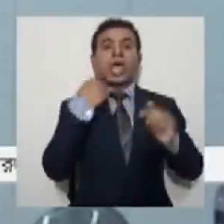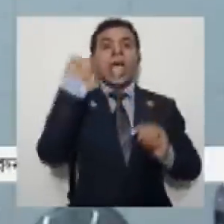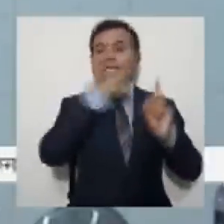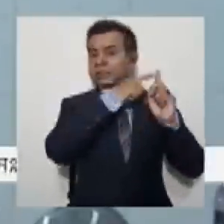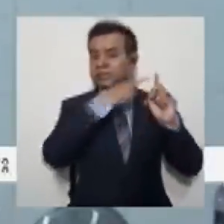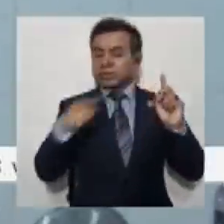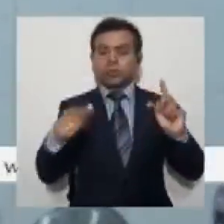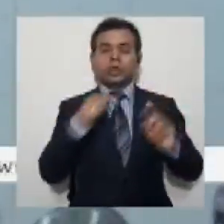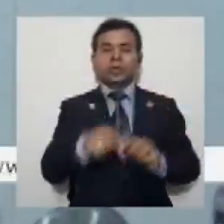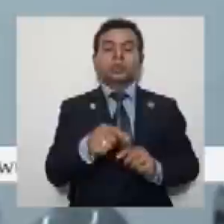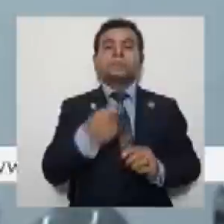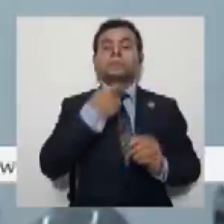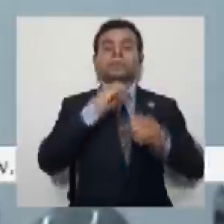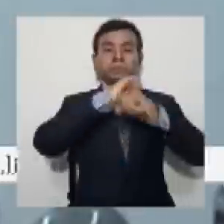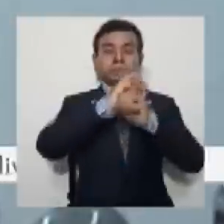বাংলাদেশে